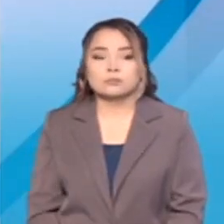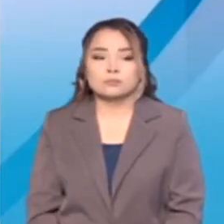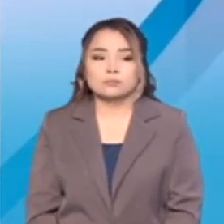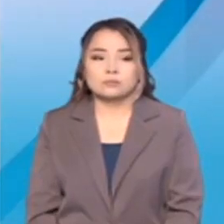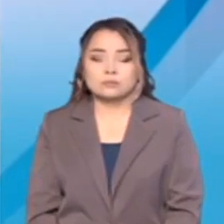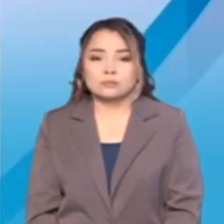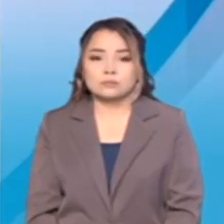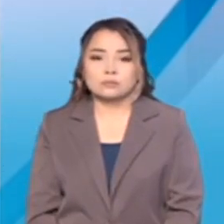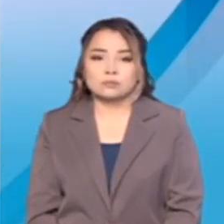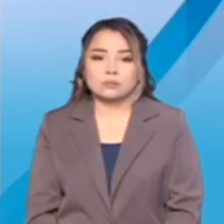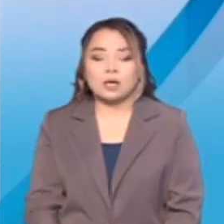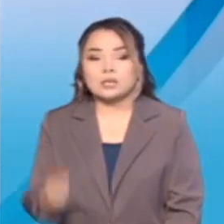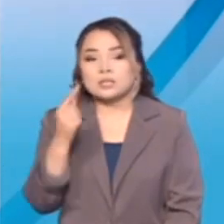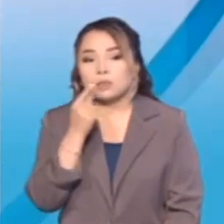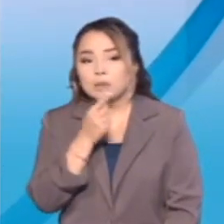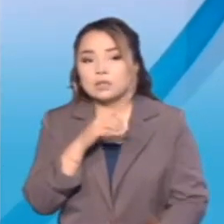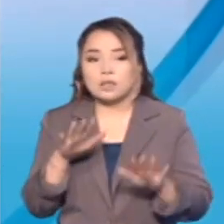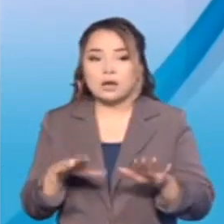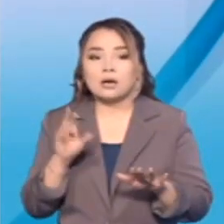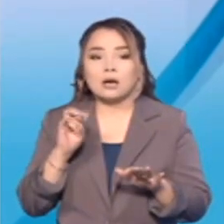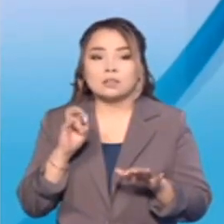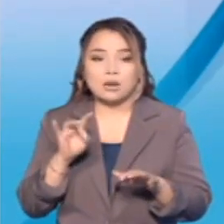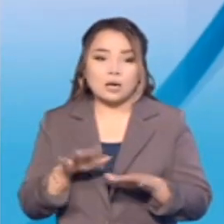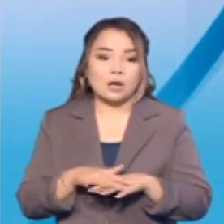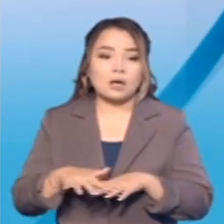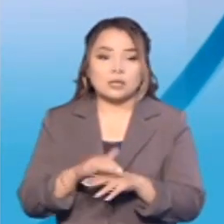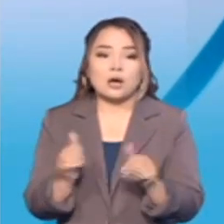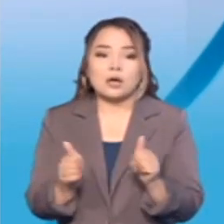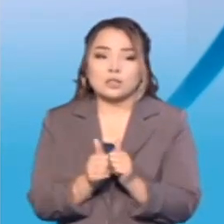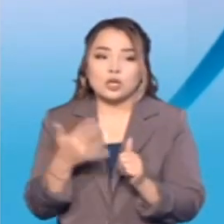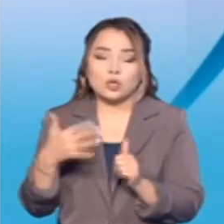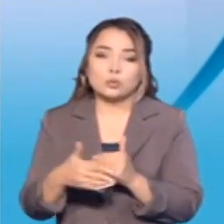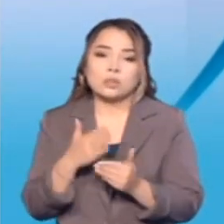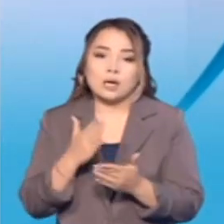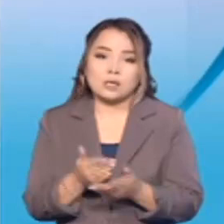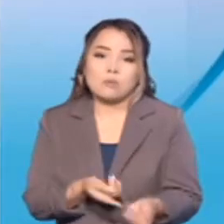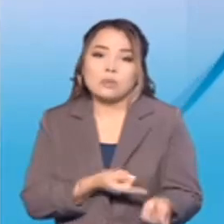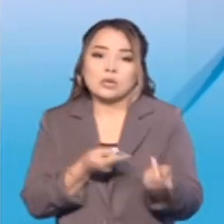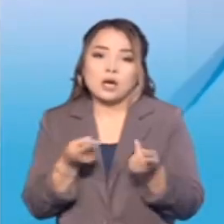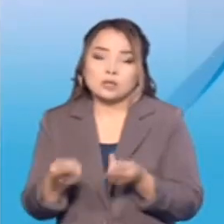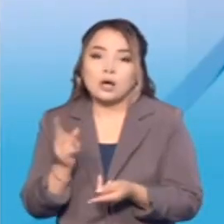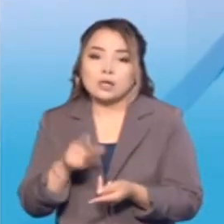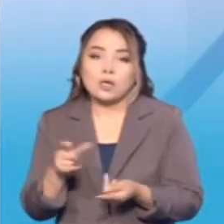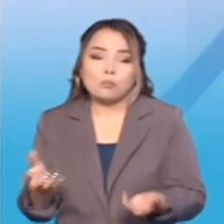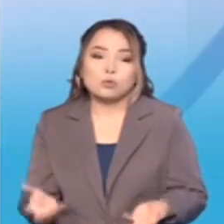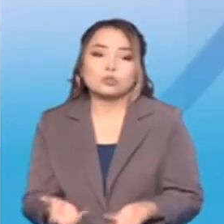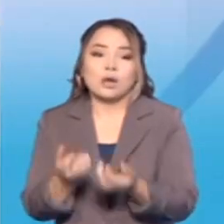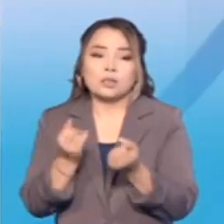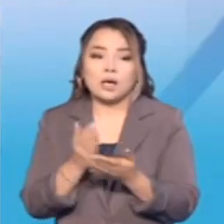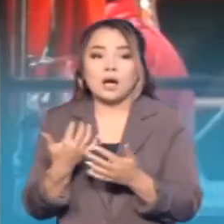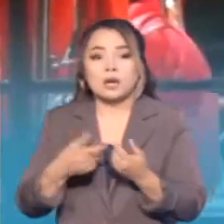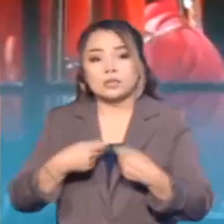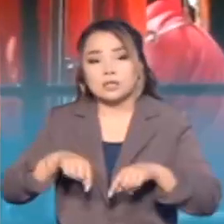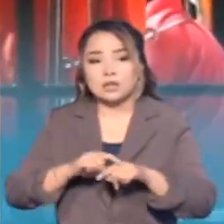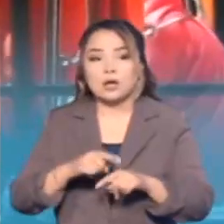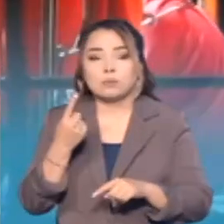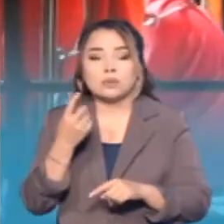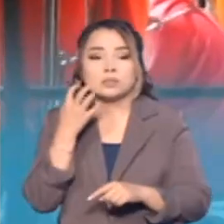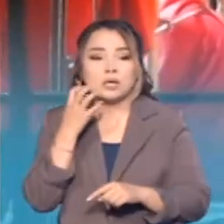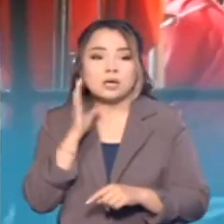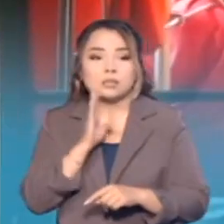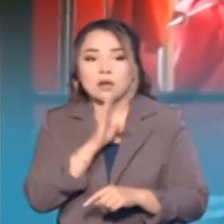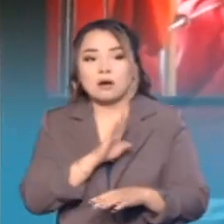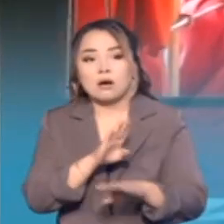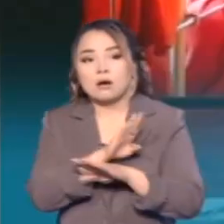Жахан жаңалықтарына ойысамыз. Испанияның Канар аралдарының маңында 50-ден астам мигрант құтқарылды. Алайда олардың арасындағы бір жүкті